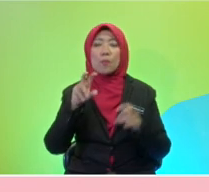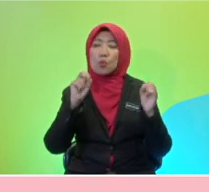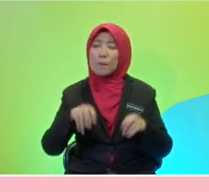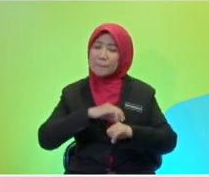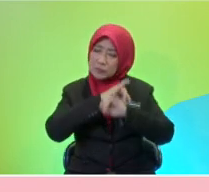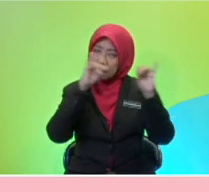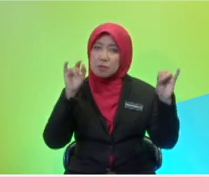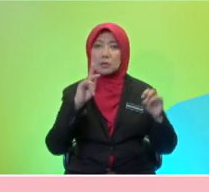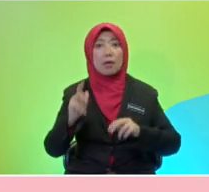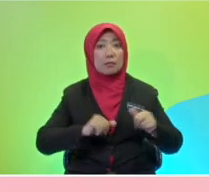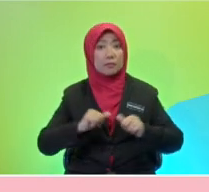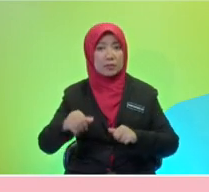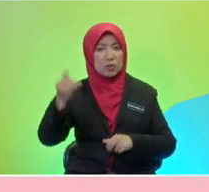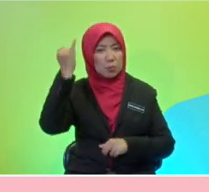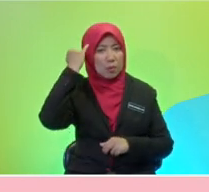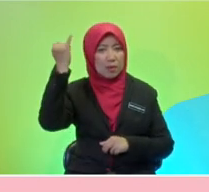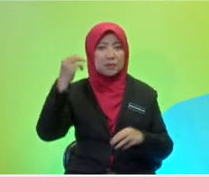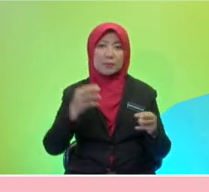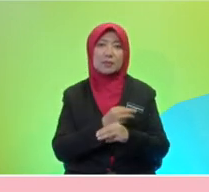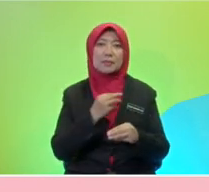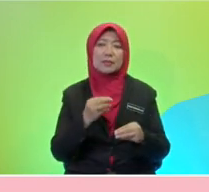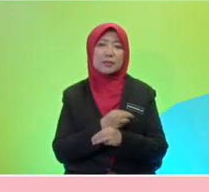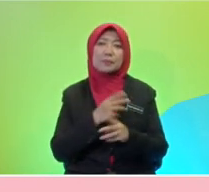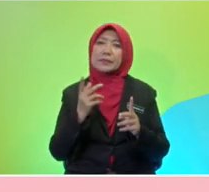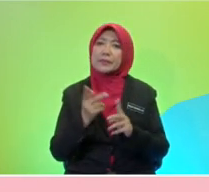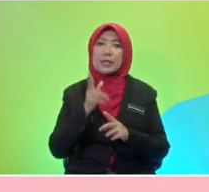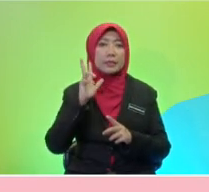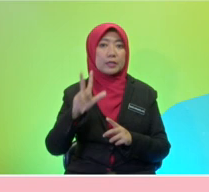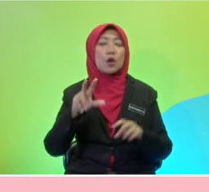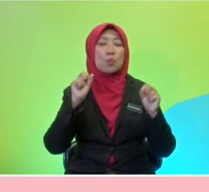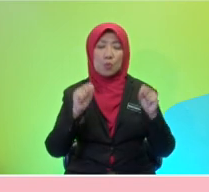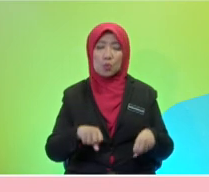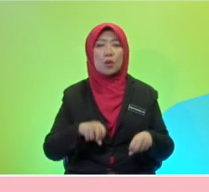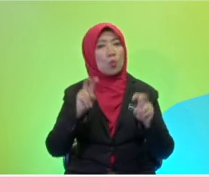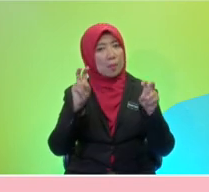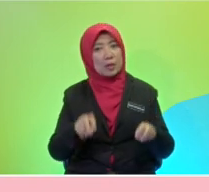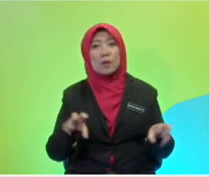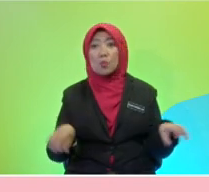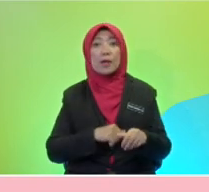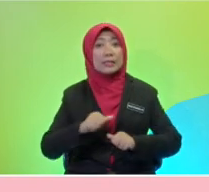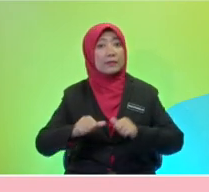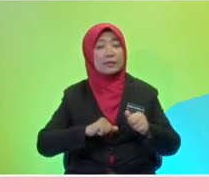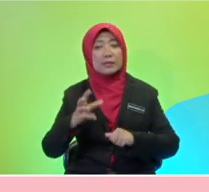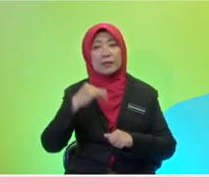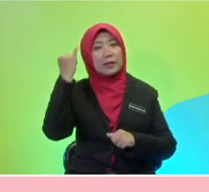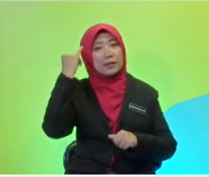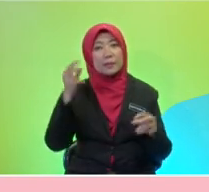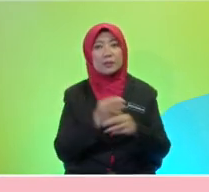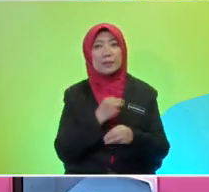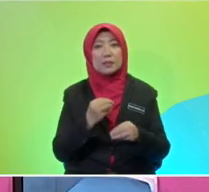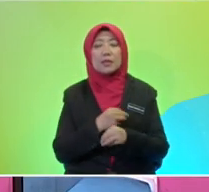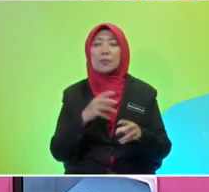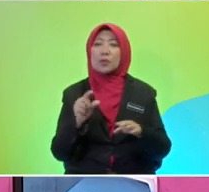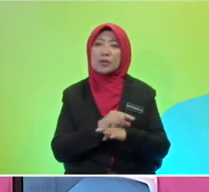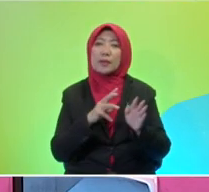activity atau ide yang ketiga murid berupaya melaksanakan activity dengan menggunakan perwakilan